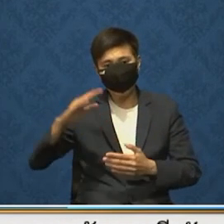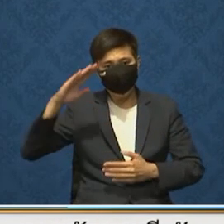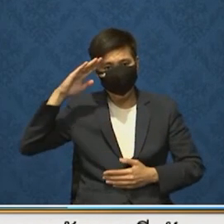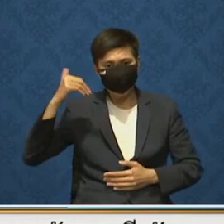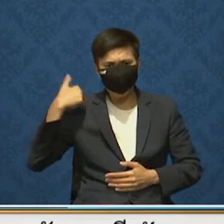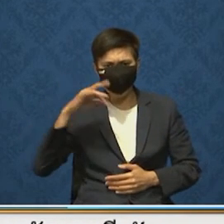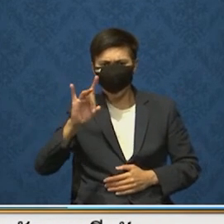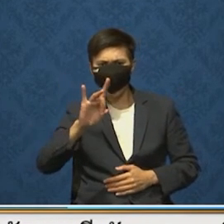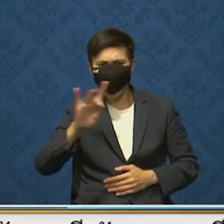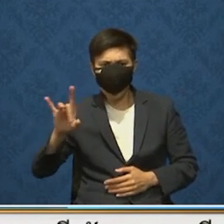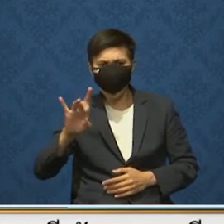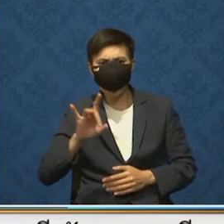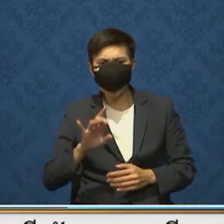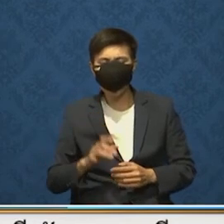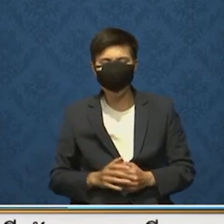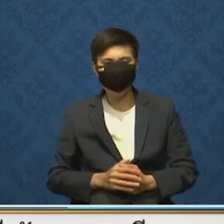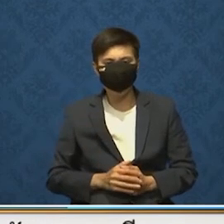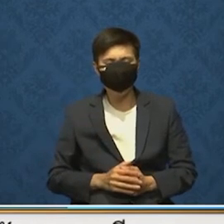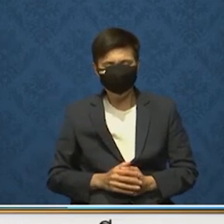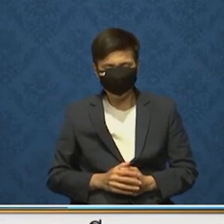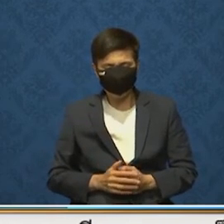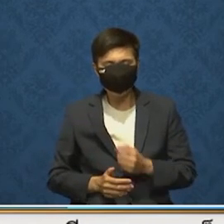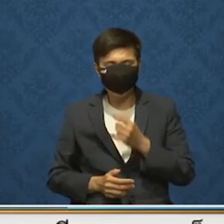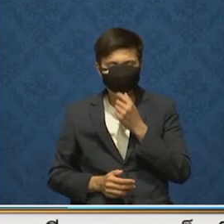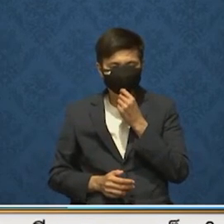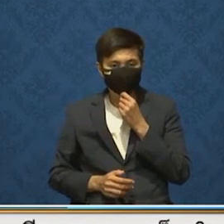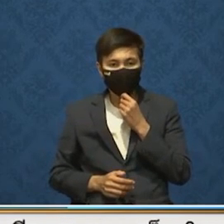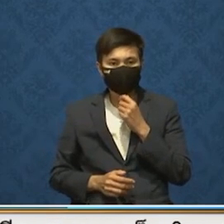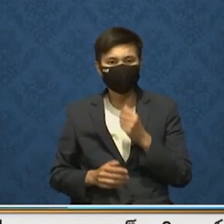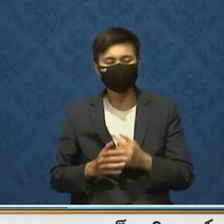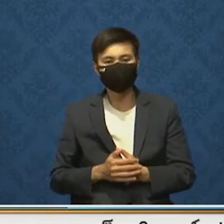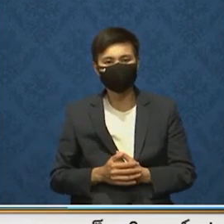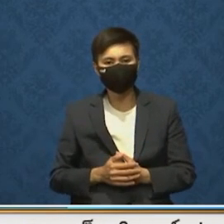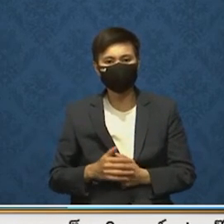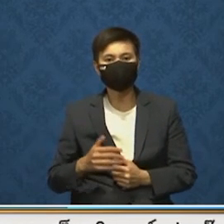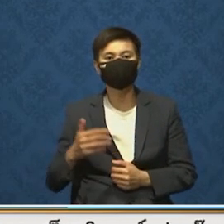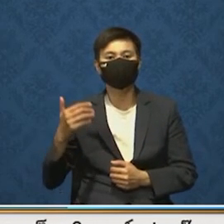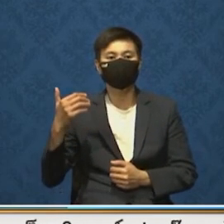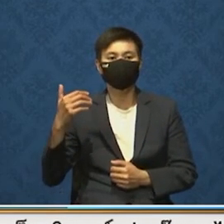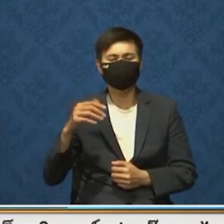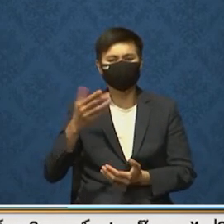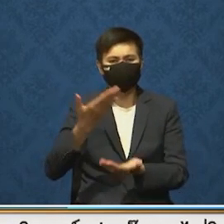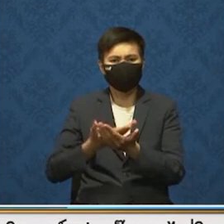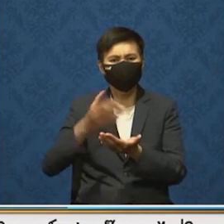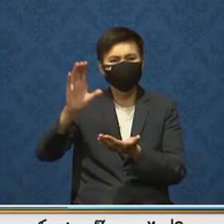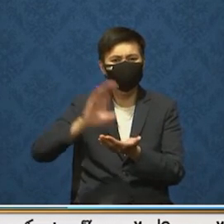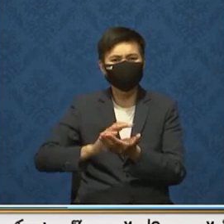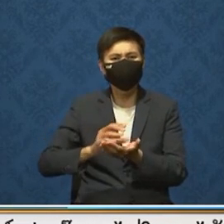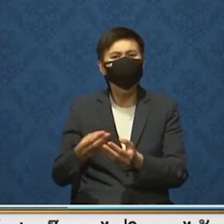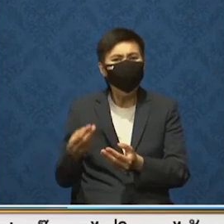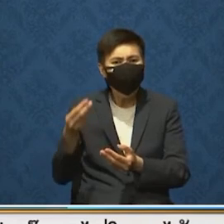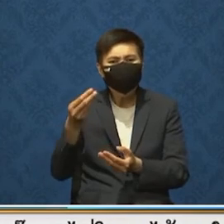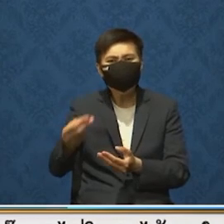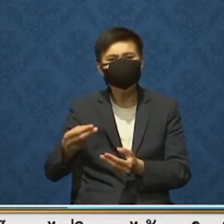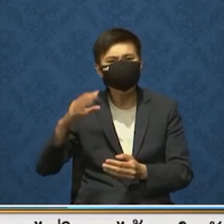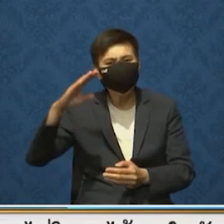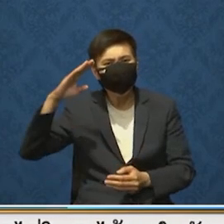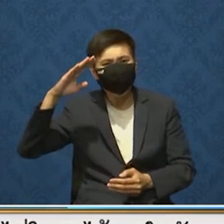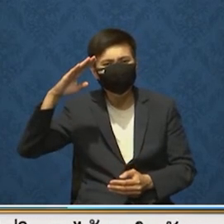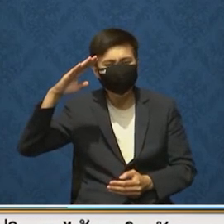แลไปใหชาิอยู่ดไงต้องเอางบมานไปให้สหารกินสหารใช้